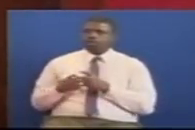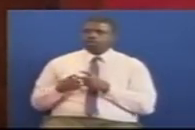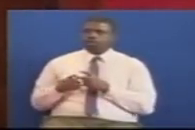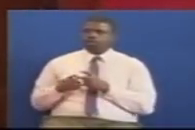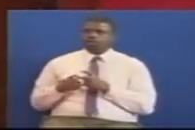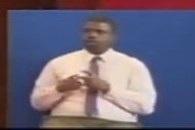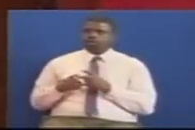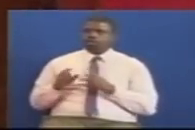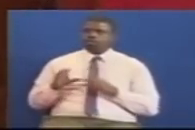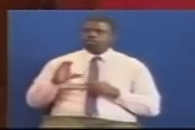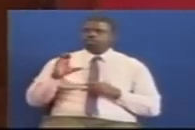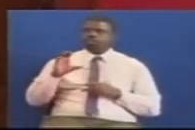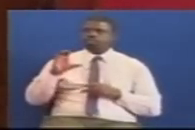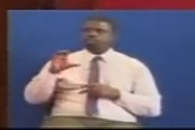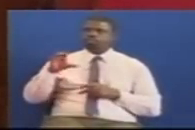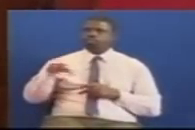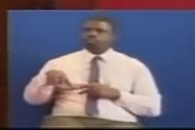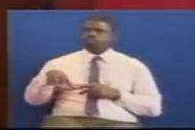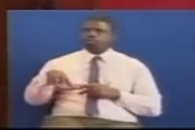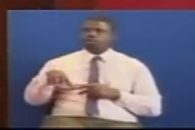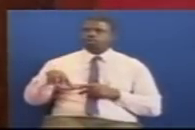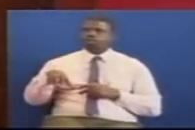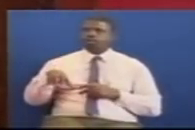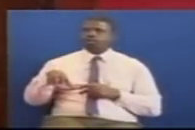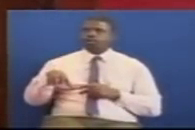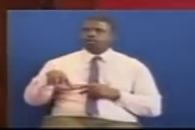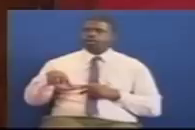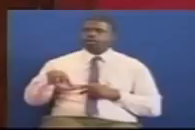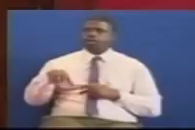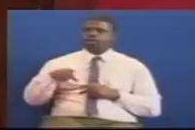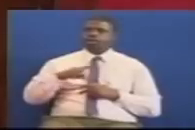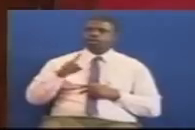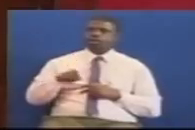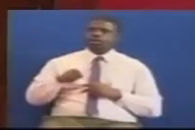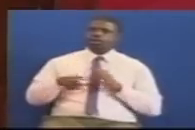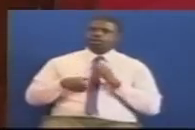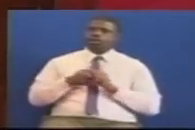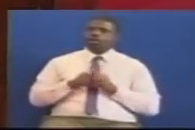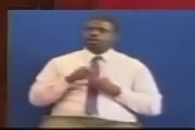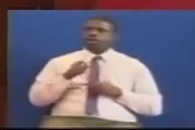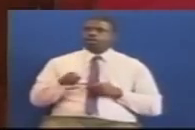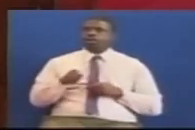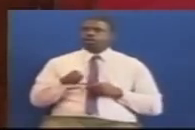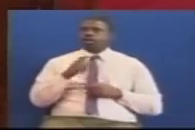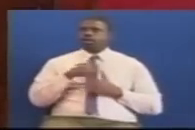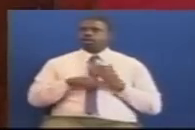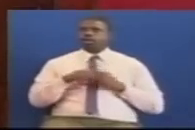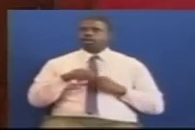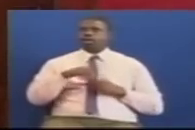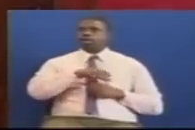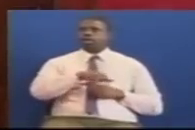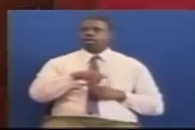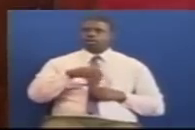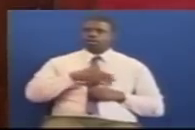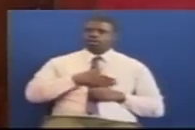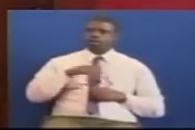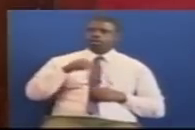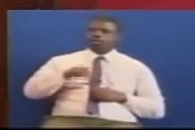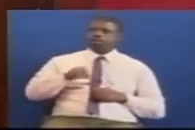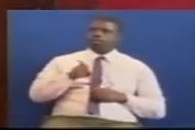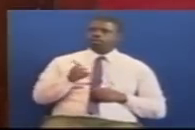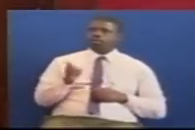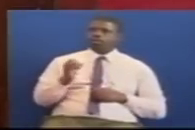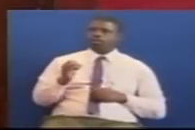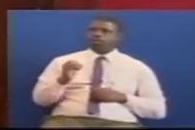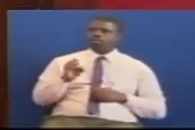katika mkoa wa Dodoma kama alivyoulizia aliopita, na mimi tatizo hilo leo katika jimbo langu la Mgogoni, ambalo kuwa